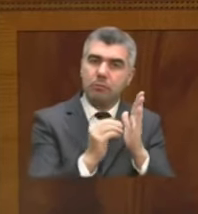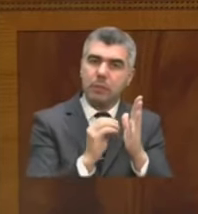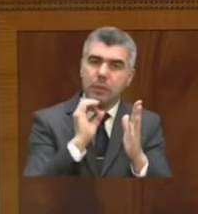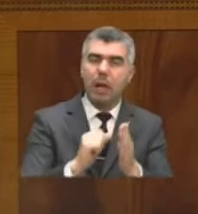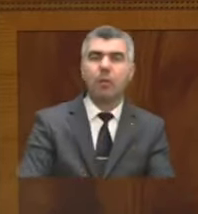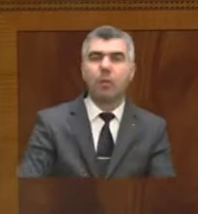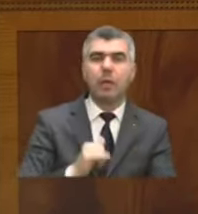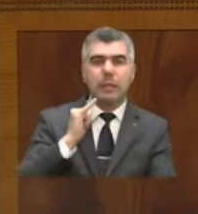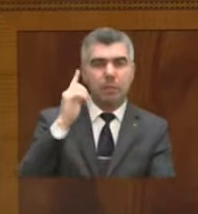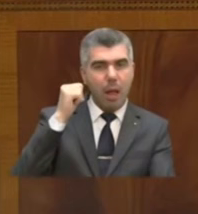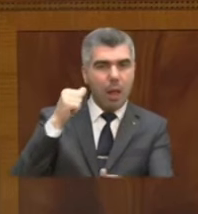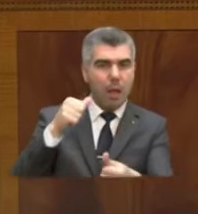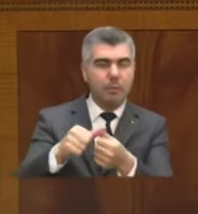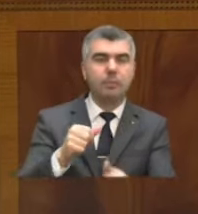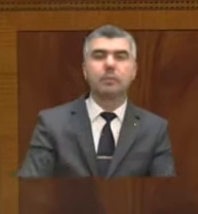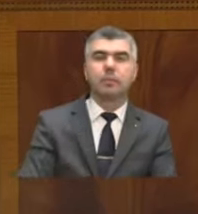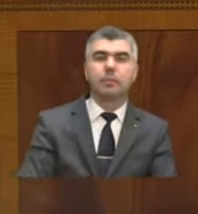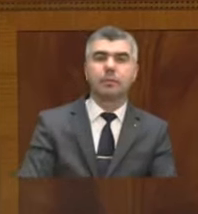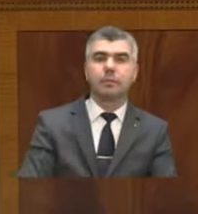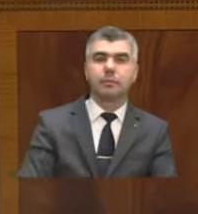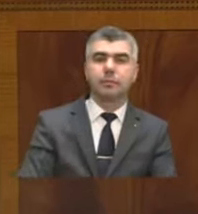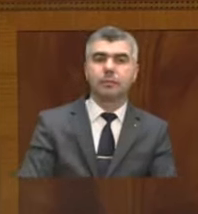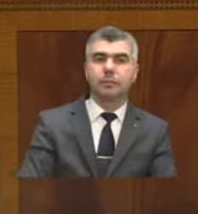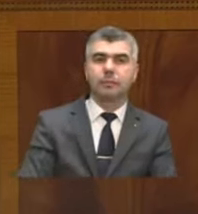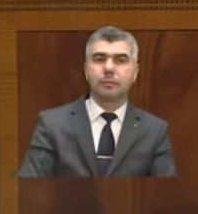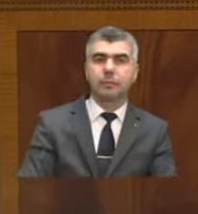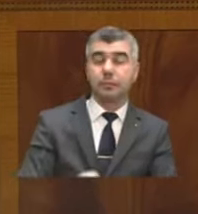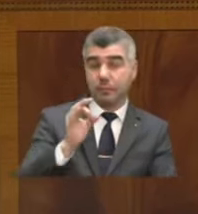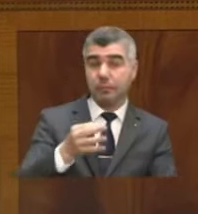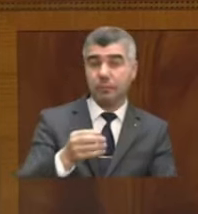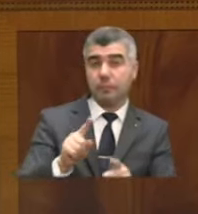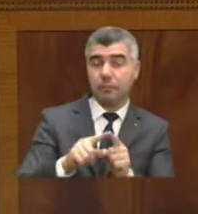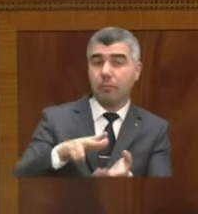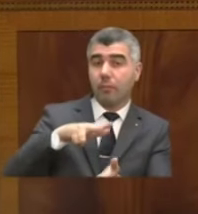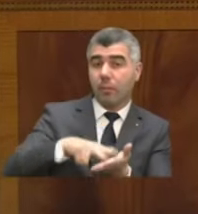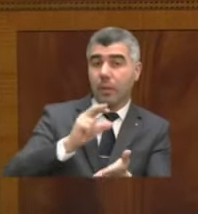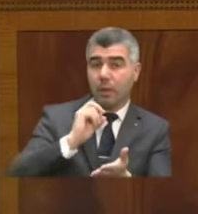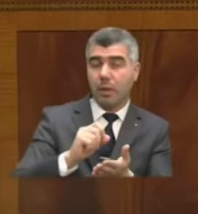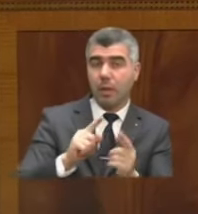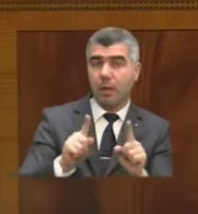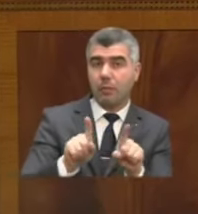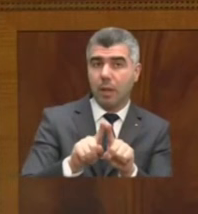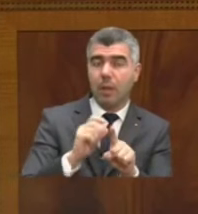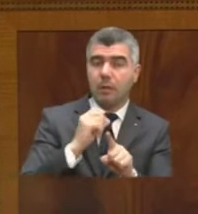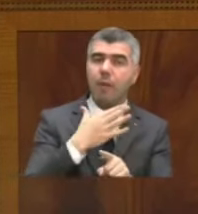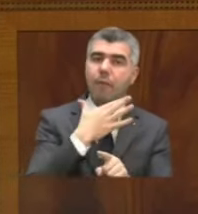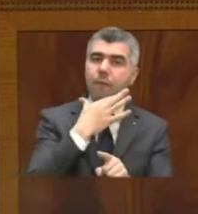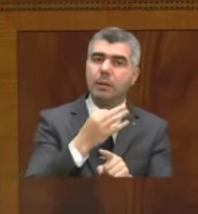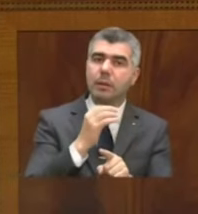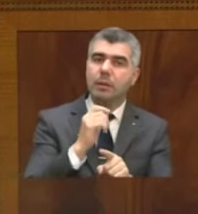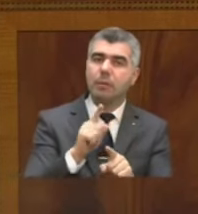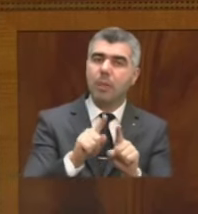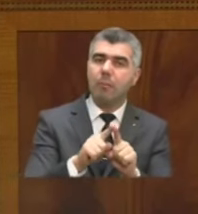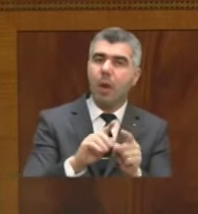وإرساء التعلمات. وهذا في حق اعتماد سياق التخفيف والتبسيط